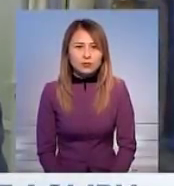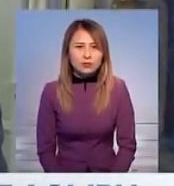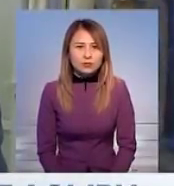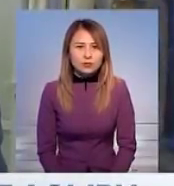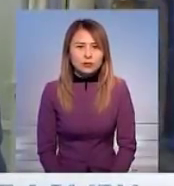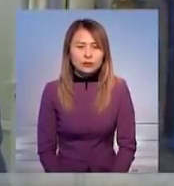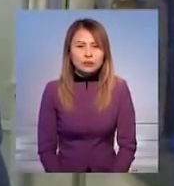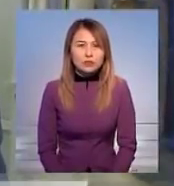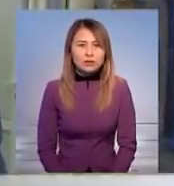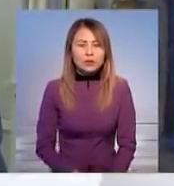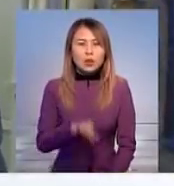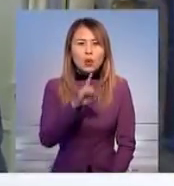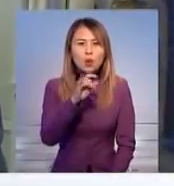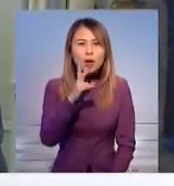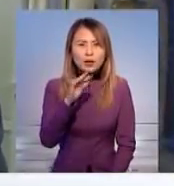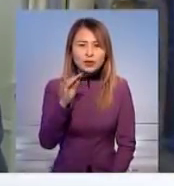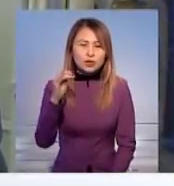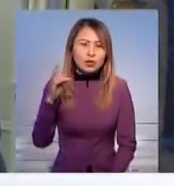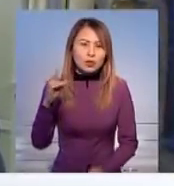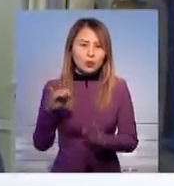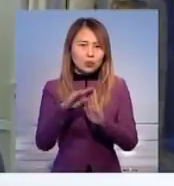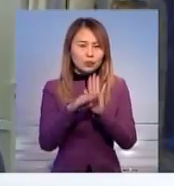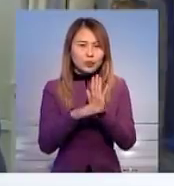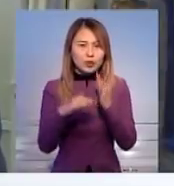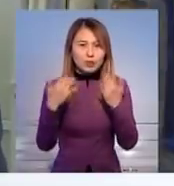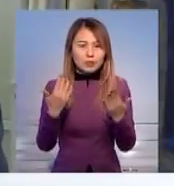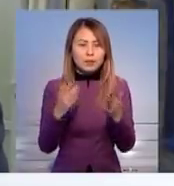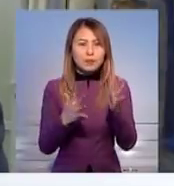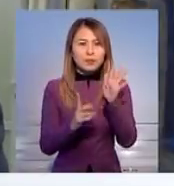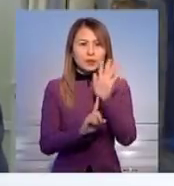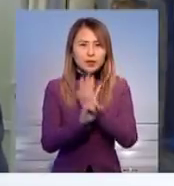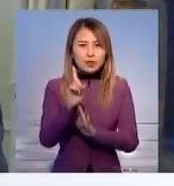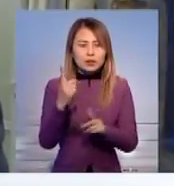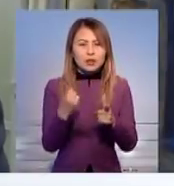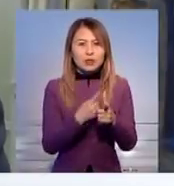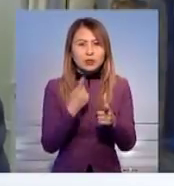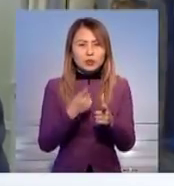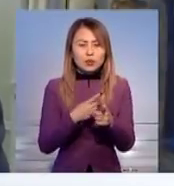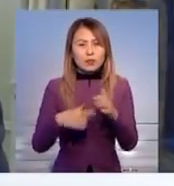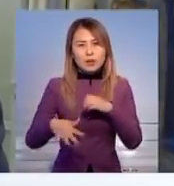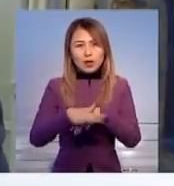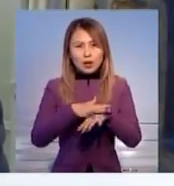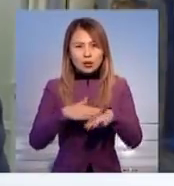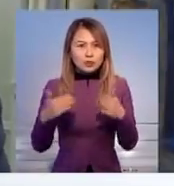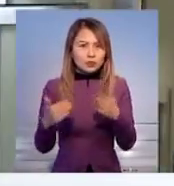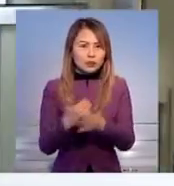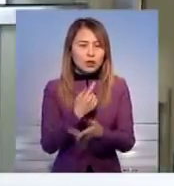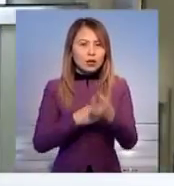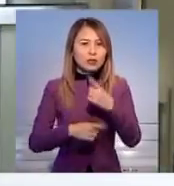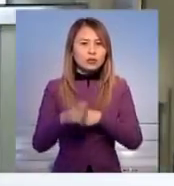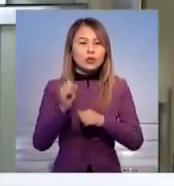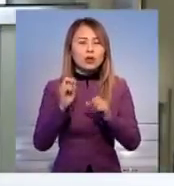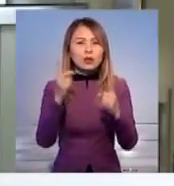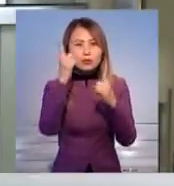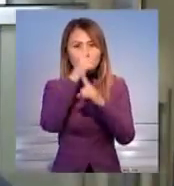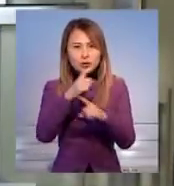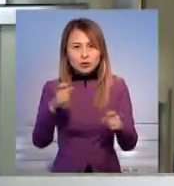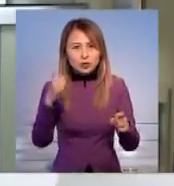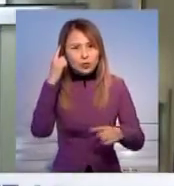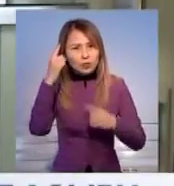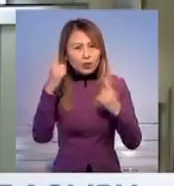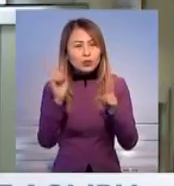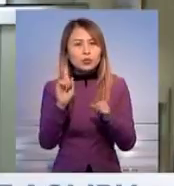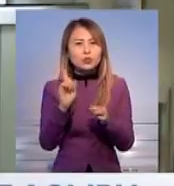Рухани жаңғырудың жобалары, жаңағы бес бастама, әлеуметтік бастама халыққа қай тұрғыда жетті. Осы